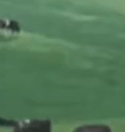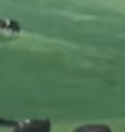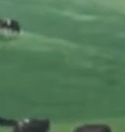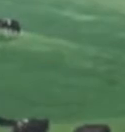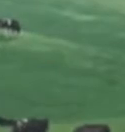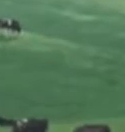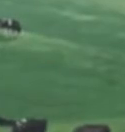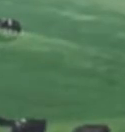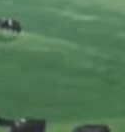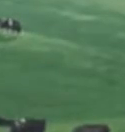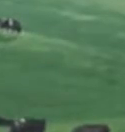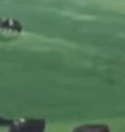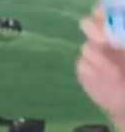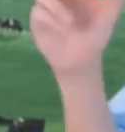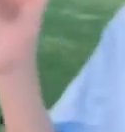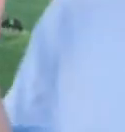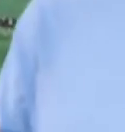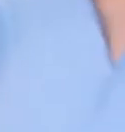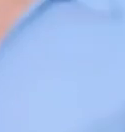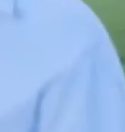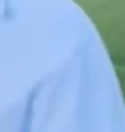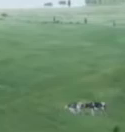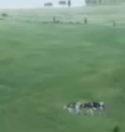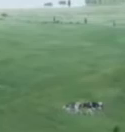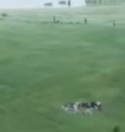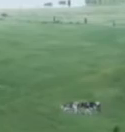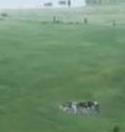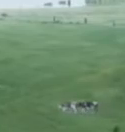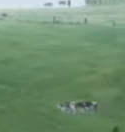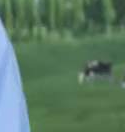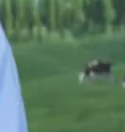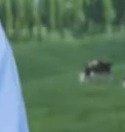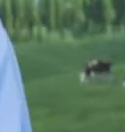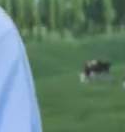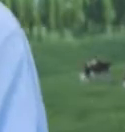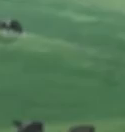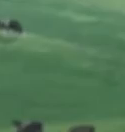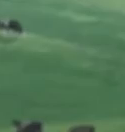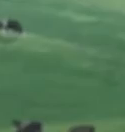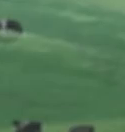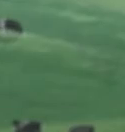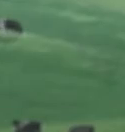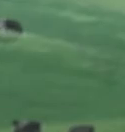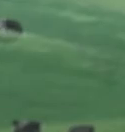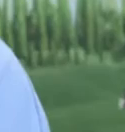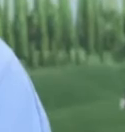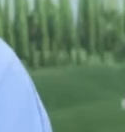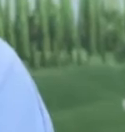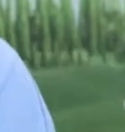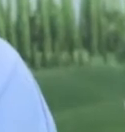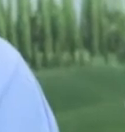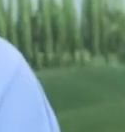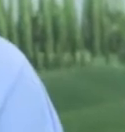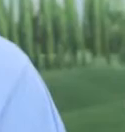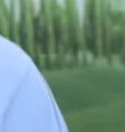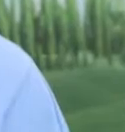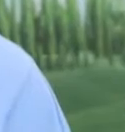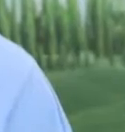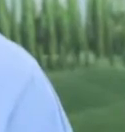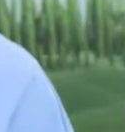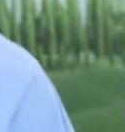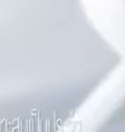โยเกิร์ตเมจิบัลแกเรียแบบถ้วยขวดมันต้องแบบขวดเนื้อเข้มข้นดื่มง่